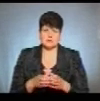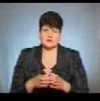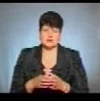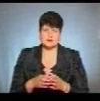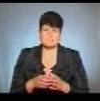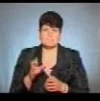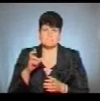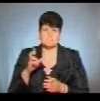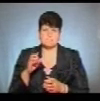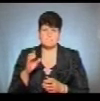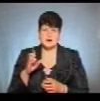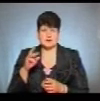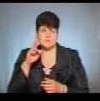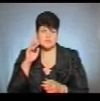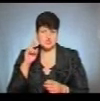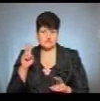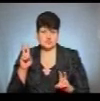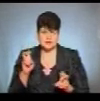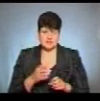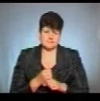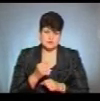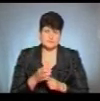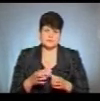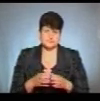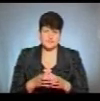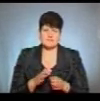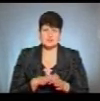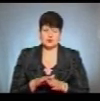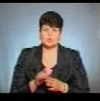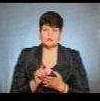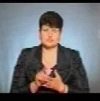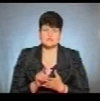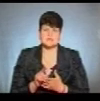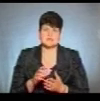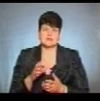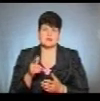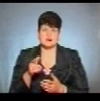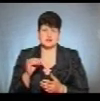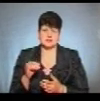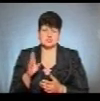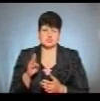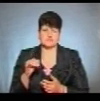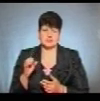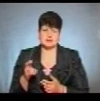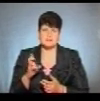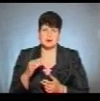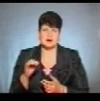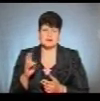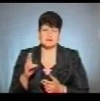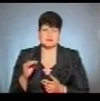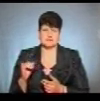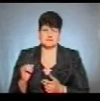об'єднання «Батьківщина», висунутий у кандидати від цієї партії. Виконує обов'язки старости села Гаїшевченківські Байковацької громади Тернопільського